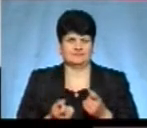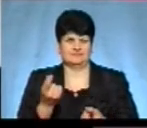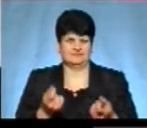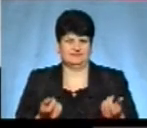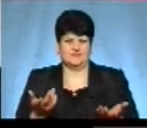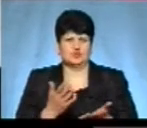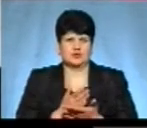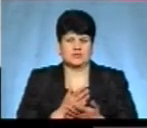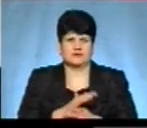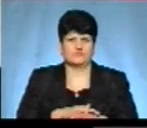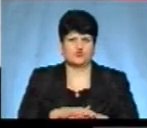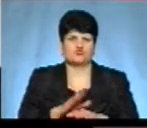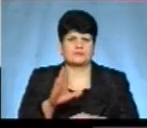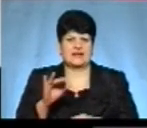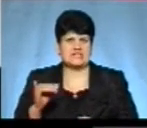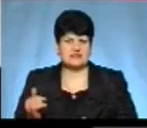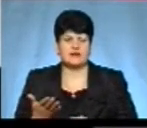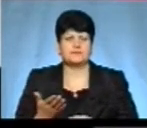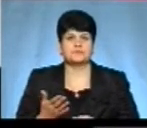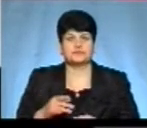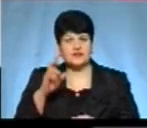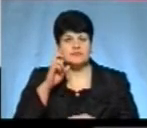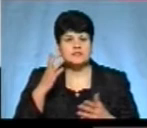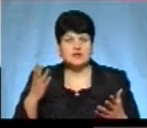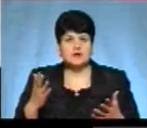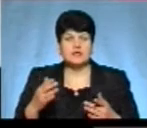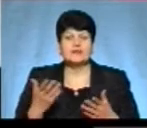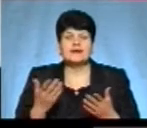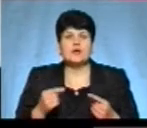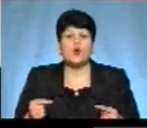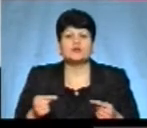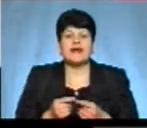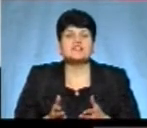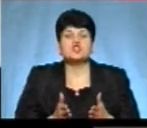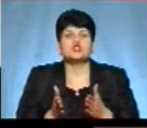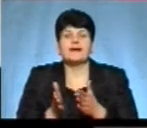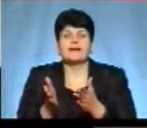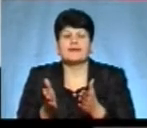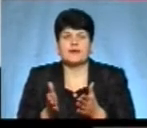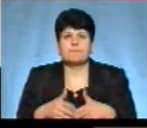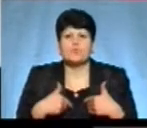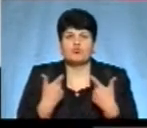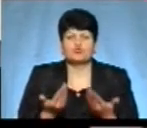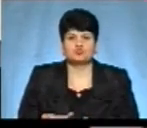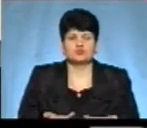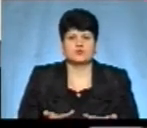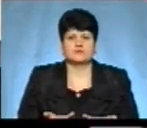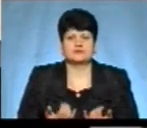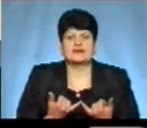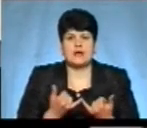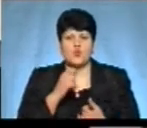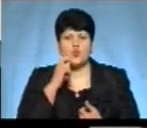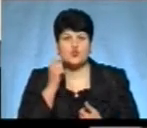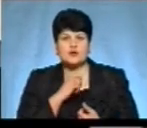які є в суспільстві, знову ж таки, які конкретні шляхи він пропонує виходу, наприклад, для України